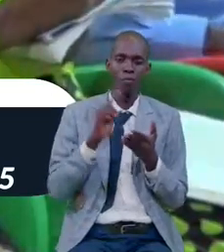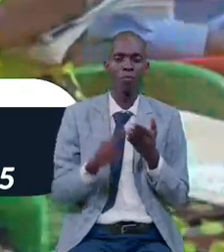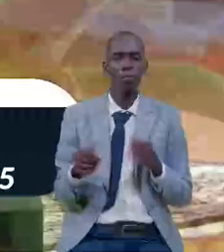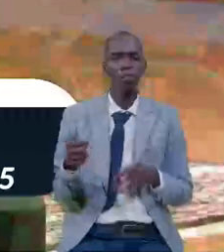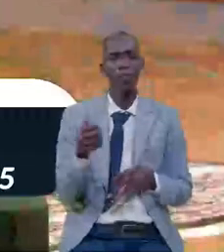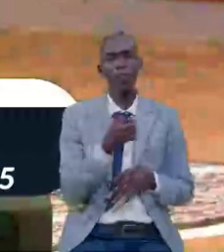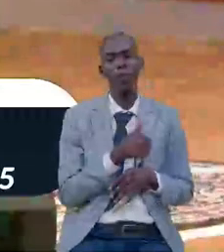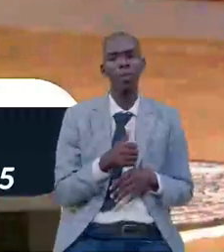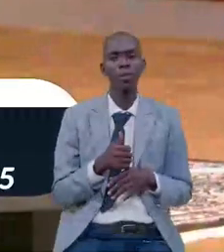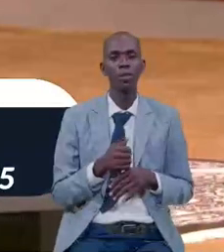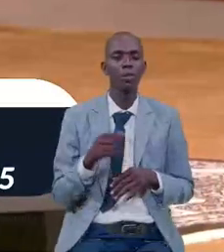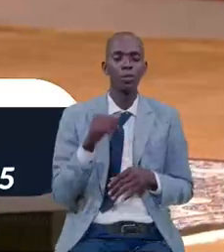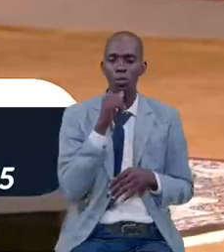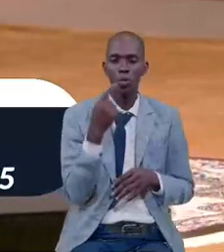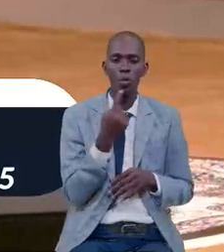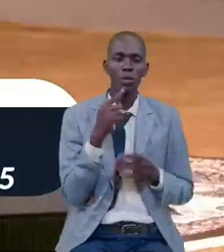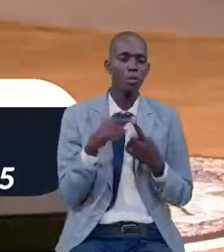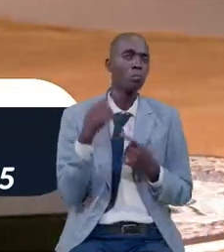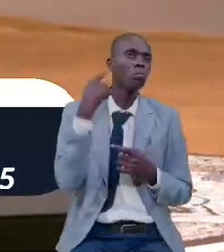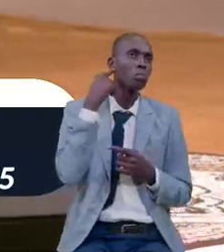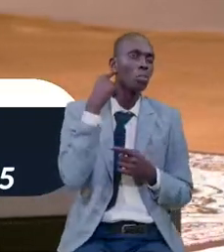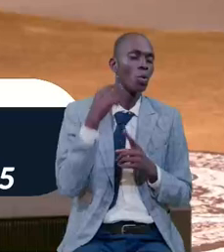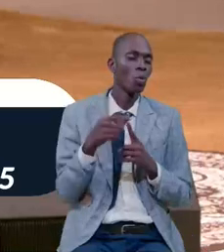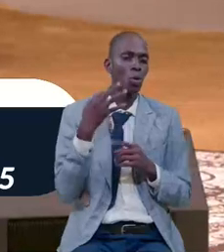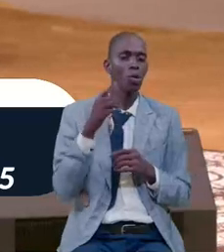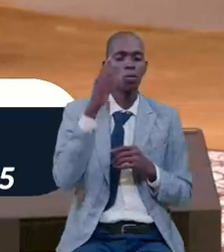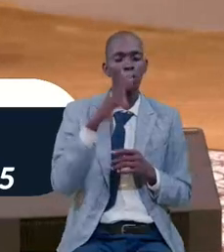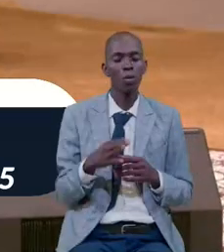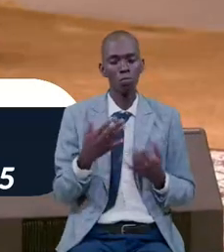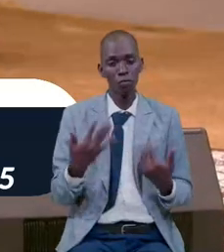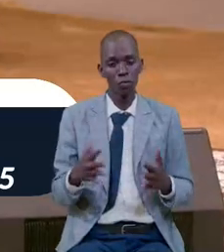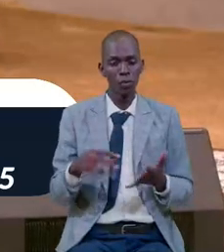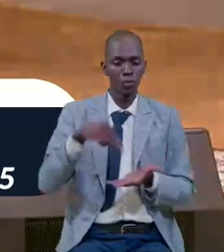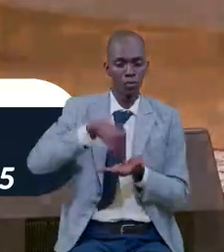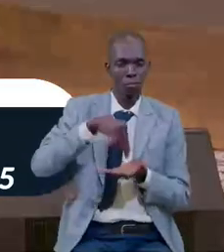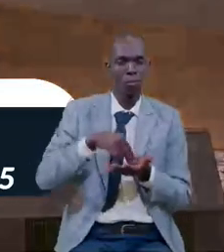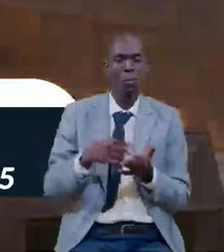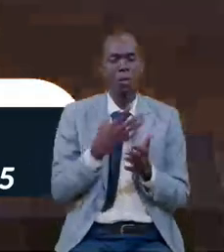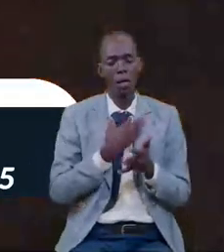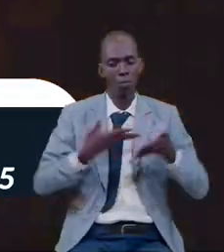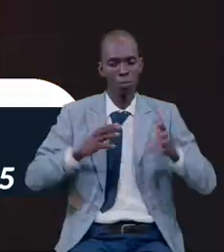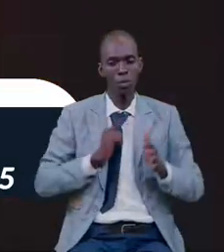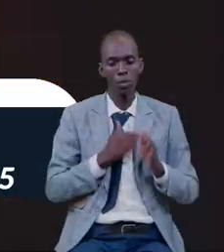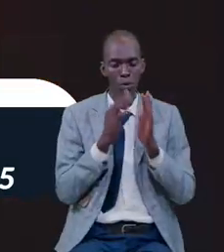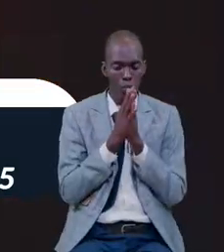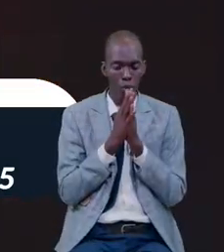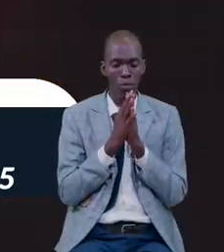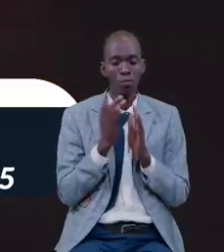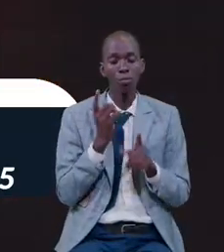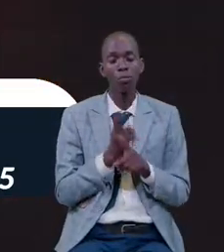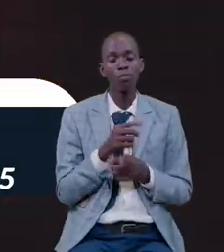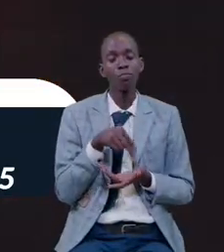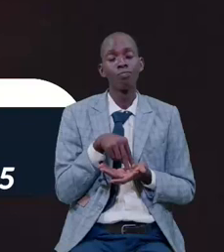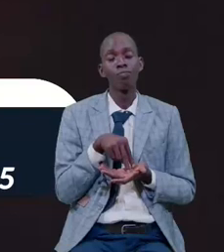Examinez-vous vous-même. Sois pas seulement écouter la parole de Dieu, levez-vous et prions, et tu te tiens là-bas, et tu attends au nom